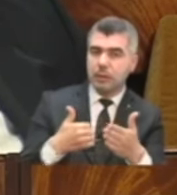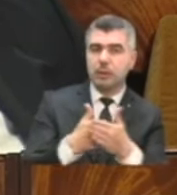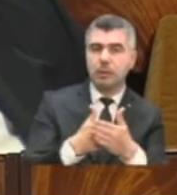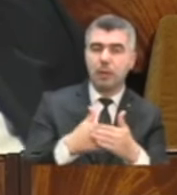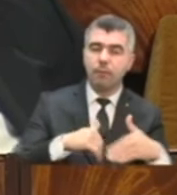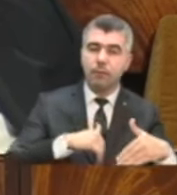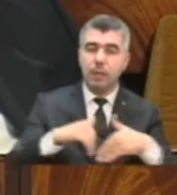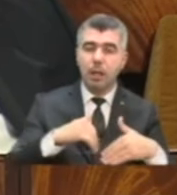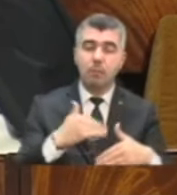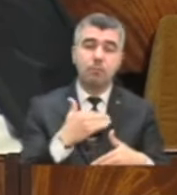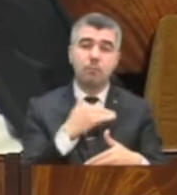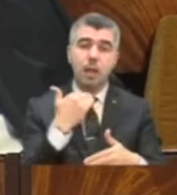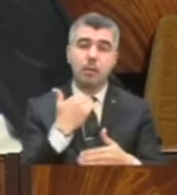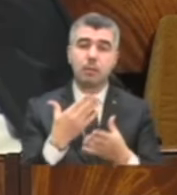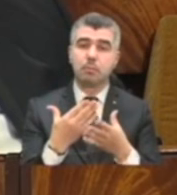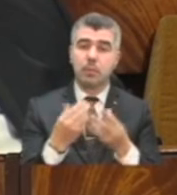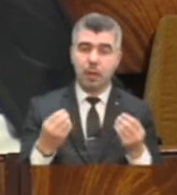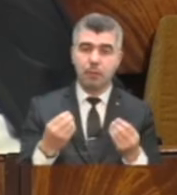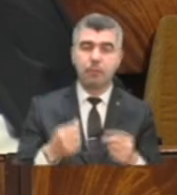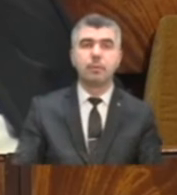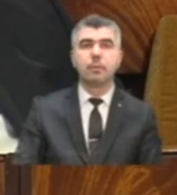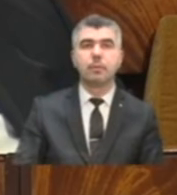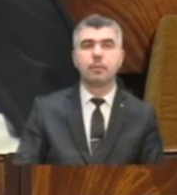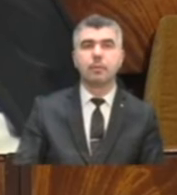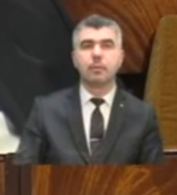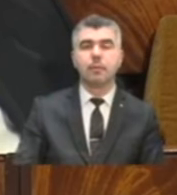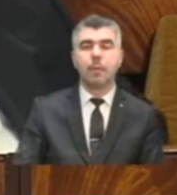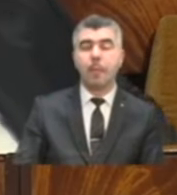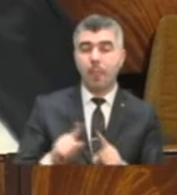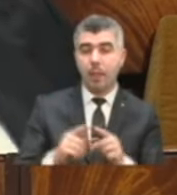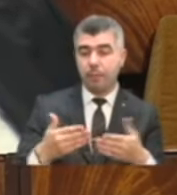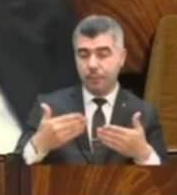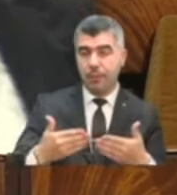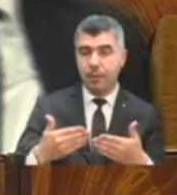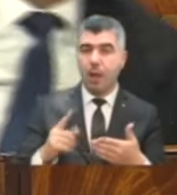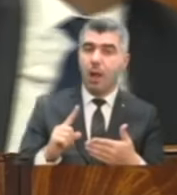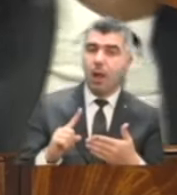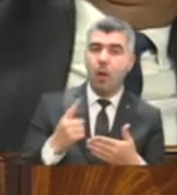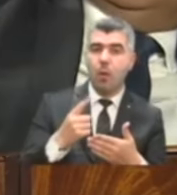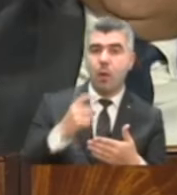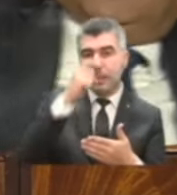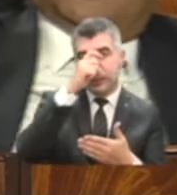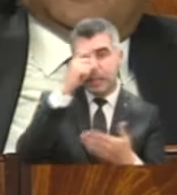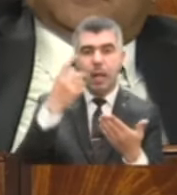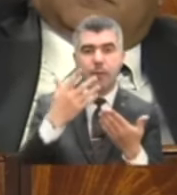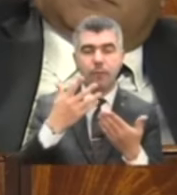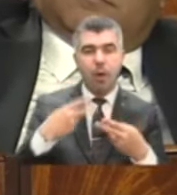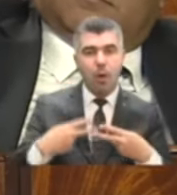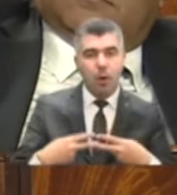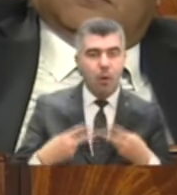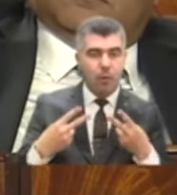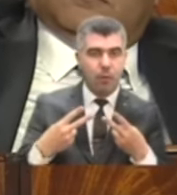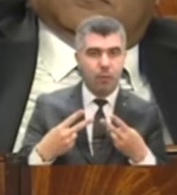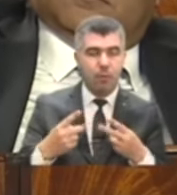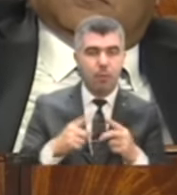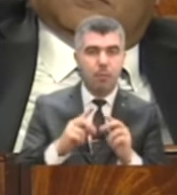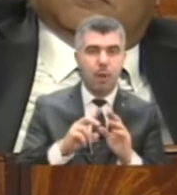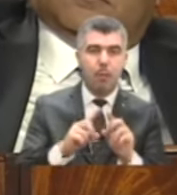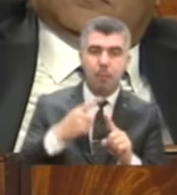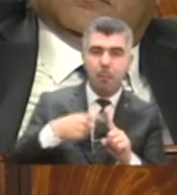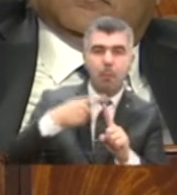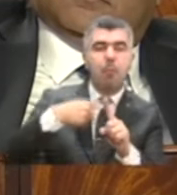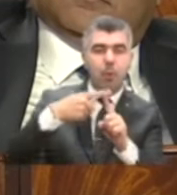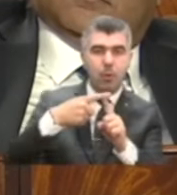سير مميتة. ونحن السيد الوزير عند بداية الموسم الصيفي وما يشهده من تزايد